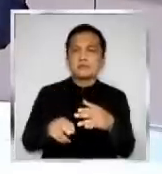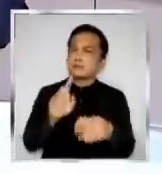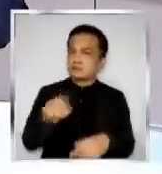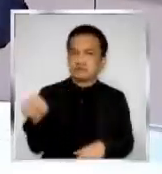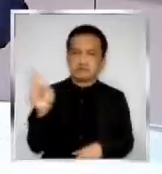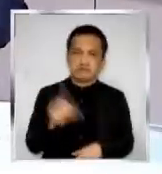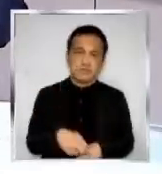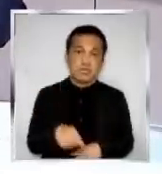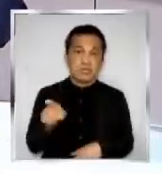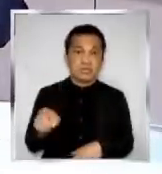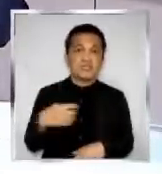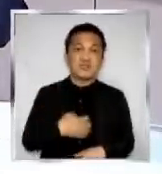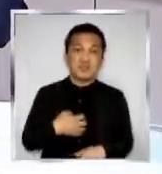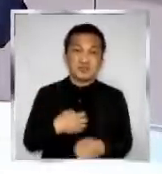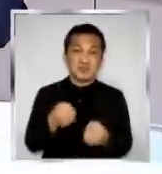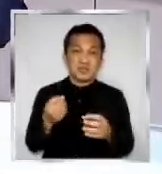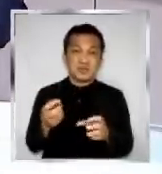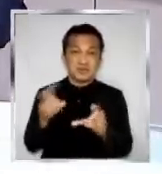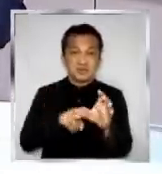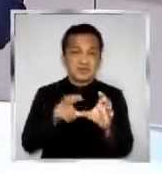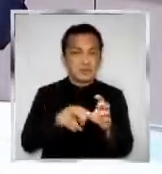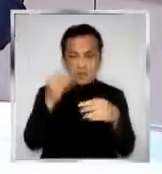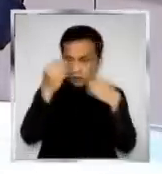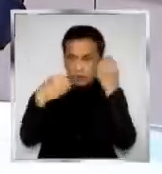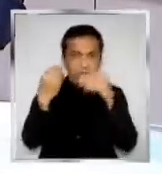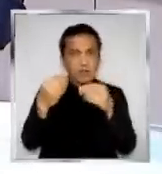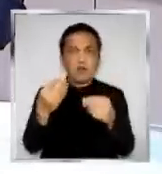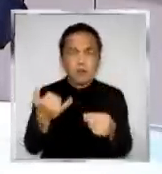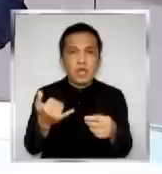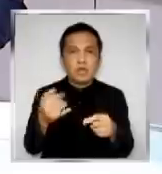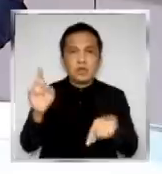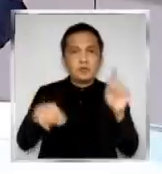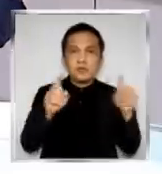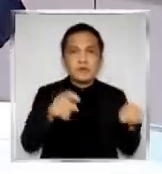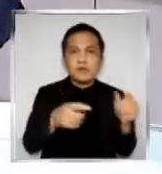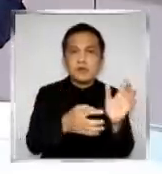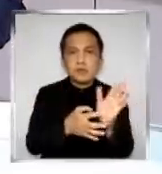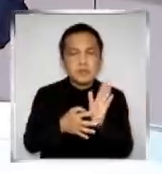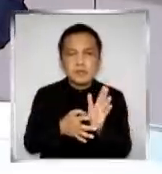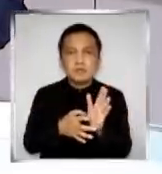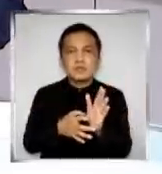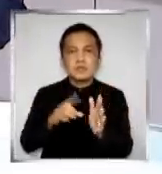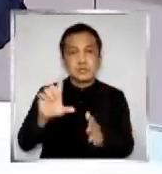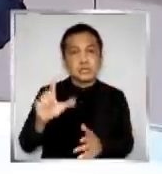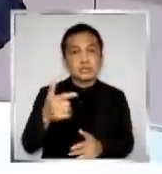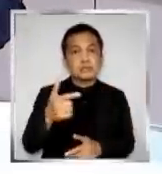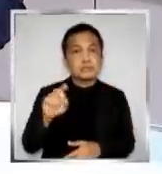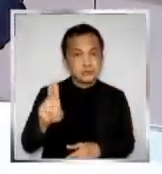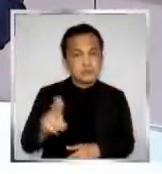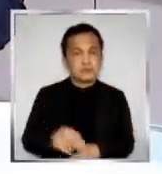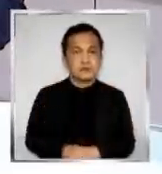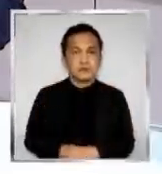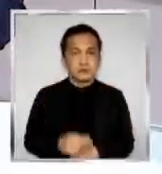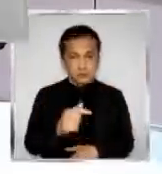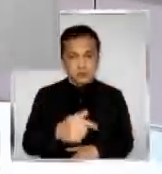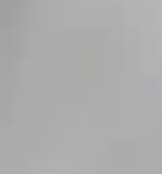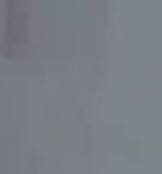maraming biyahero na nalilito na dahil sa magkakaibang requirement ng mga lokal na pamahalaan. Nakatutok si Chino